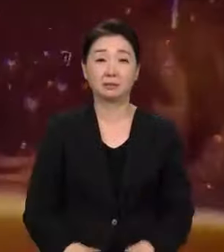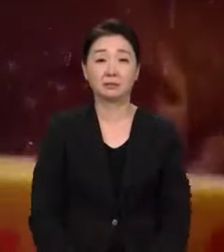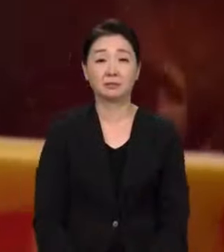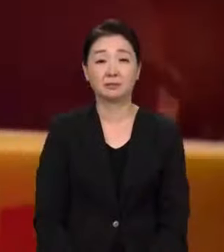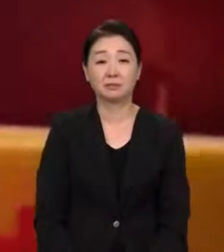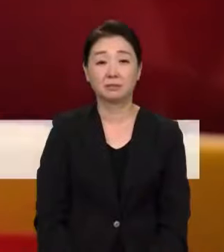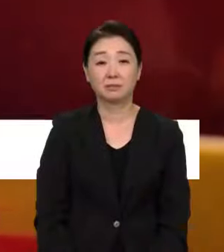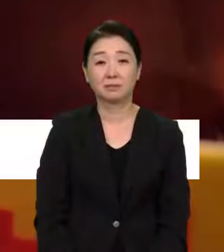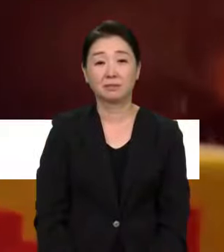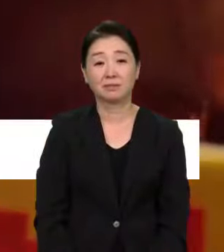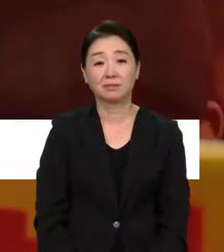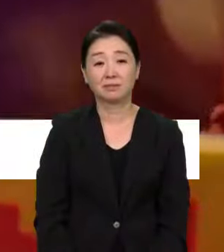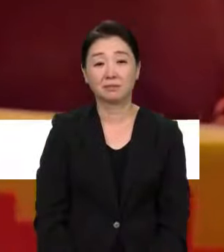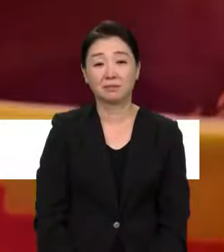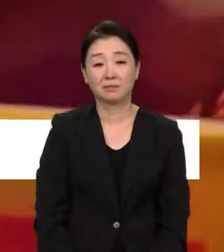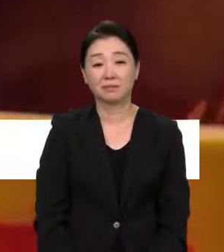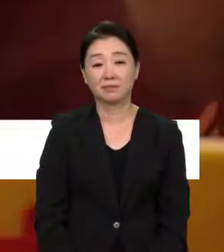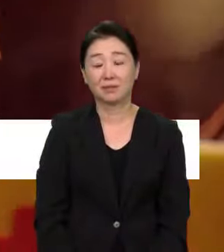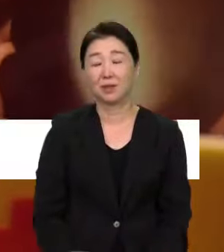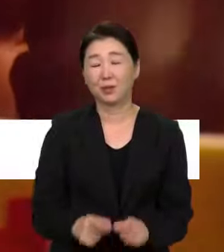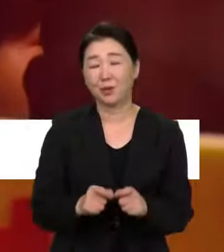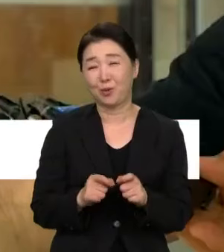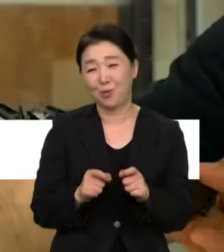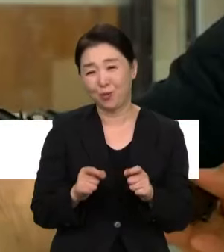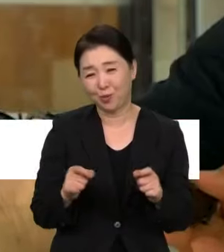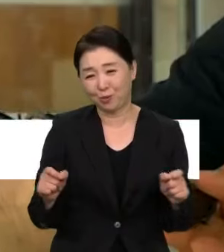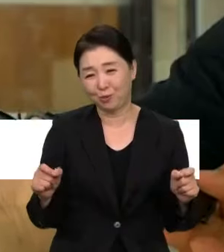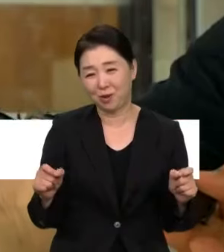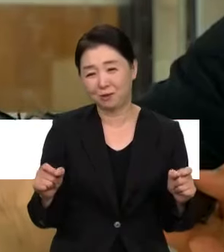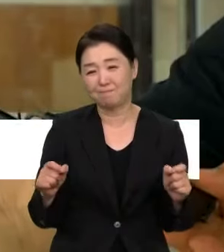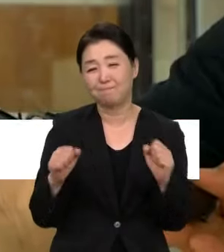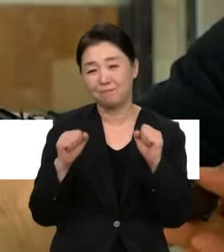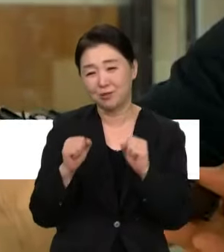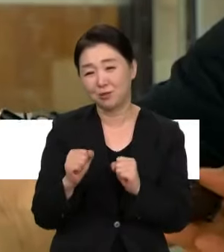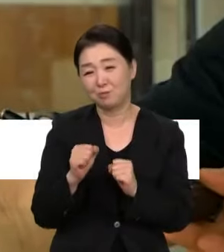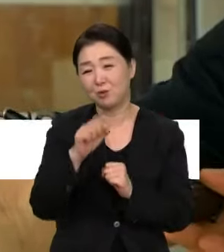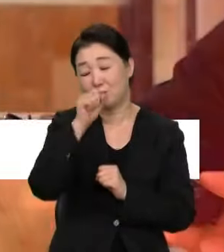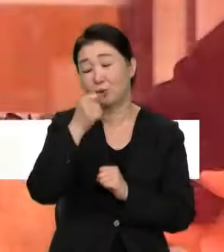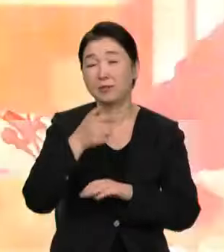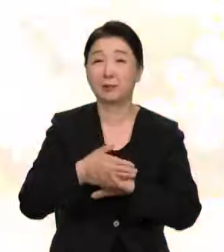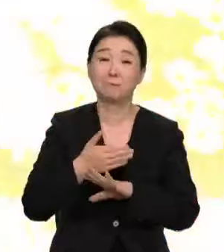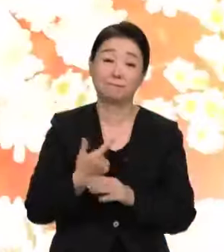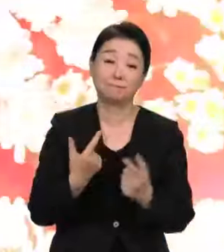좀 더 오래 저희 곁에 계셔 주셨으면 감사했을 텐데.